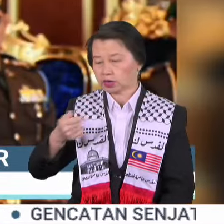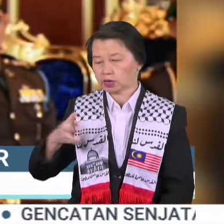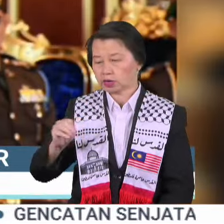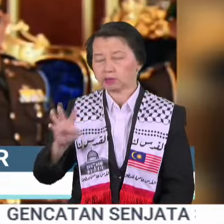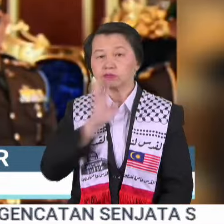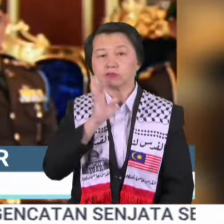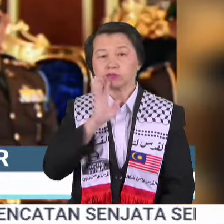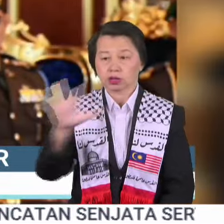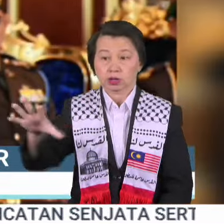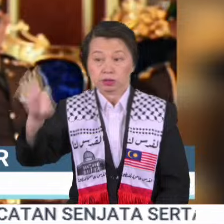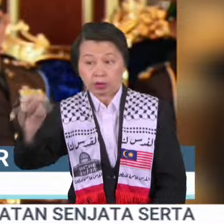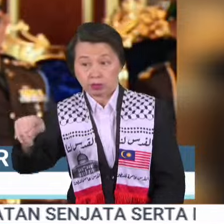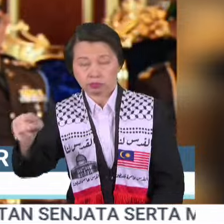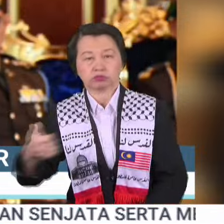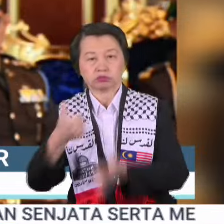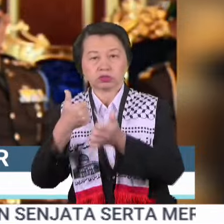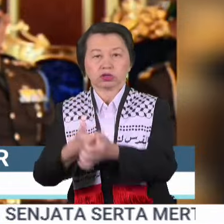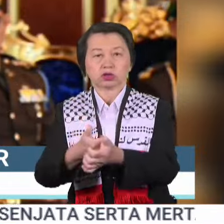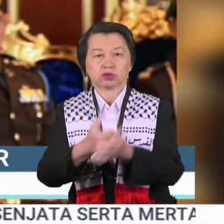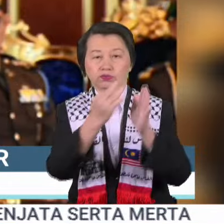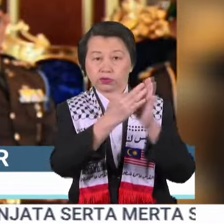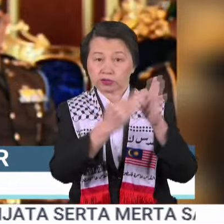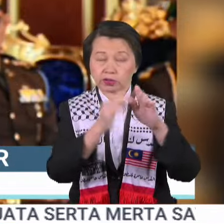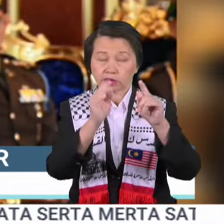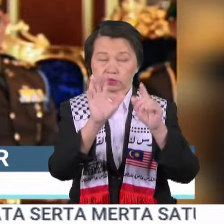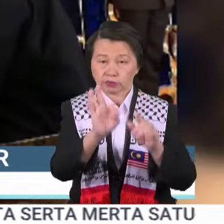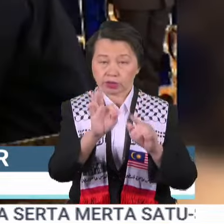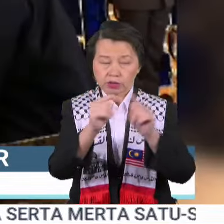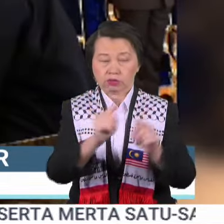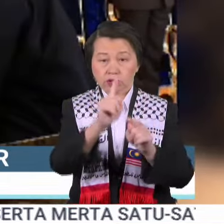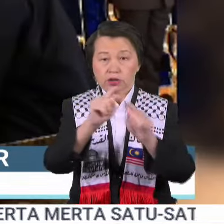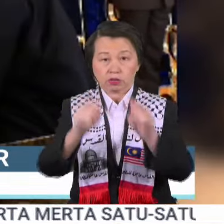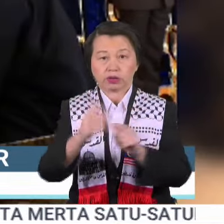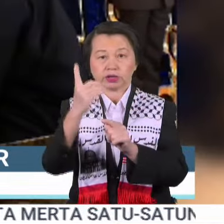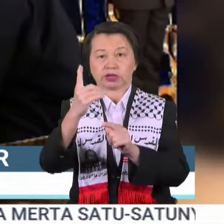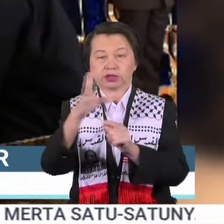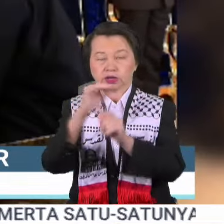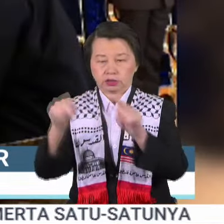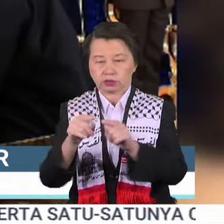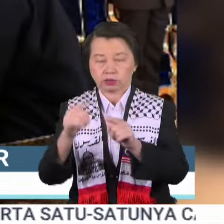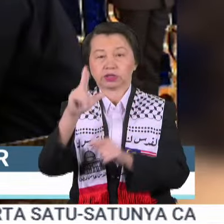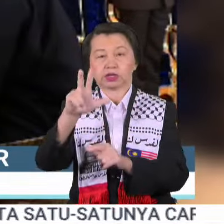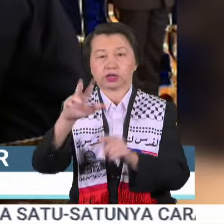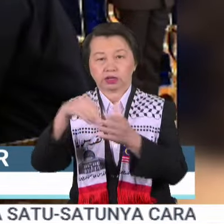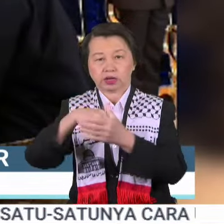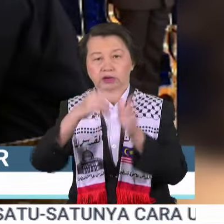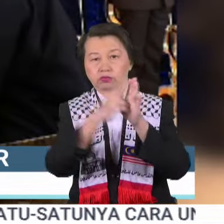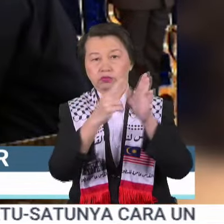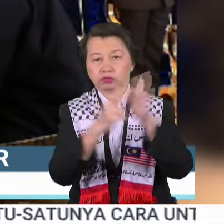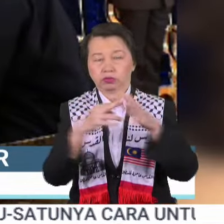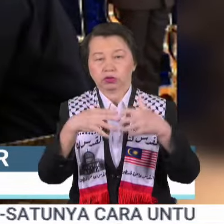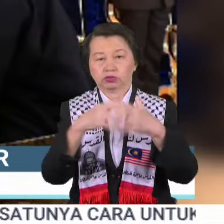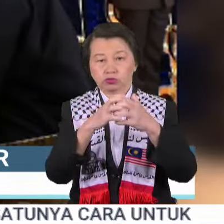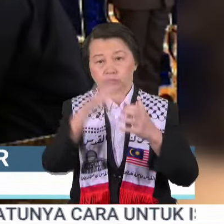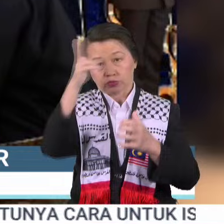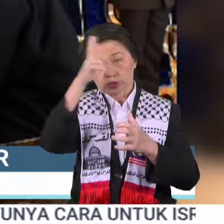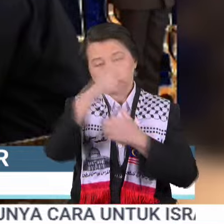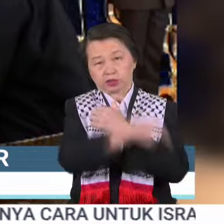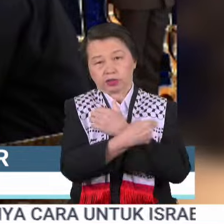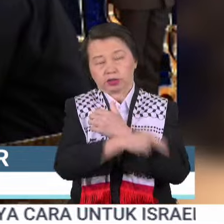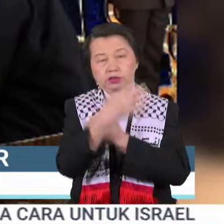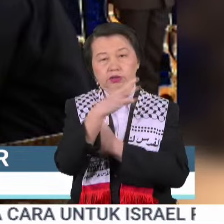berkata pelantikan tersebut dibuat berdasarkan fasal 91 D dan3 dalam undang-undang tubuh kerajaan Johor